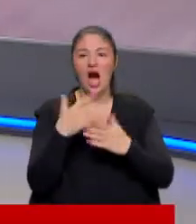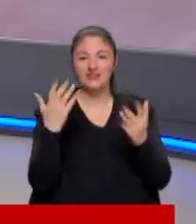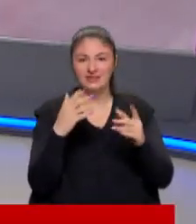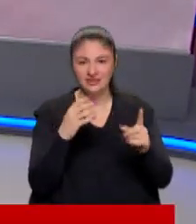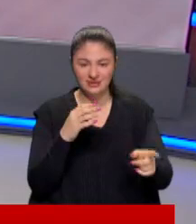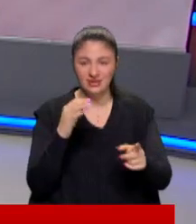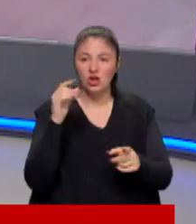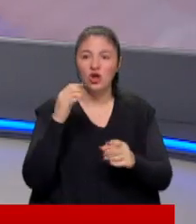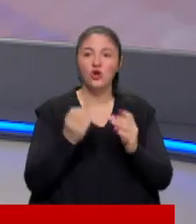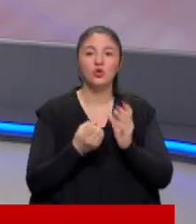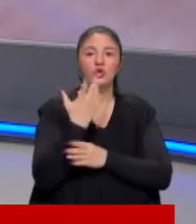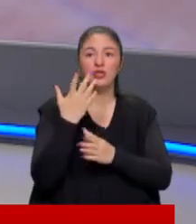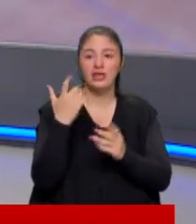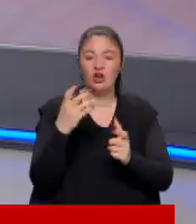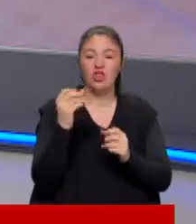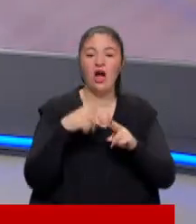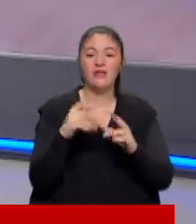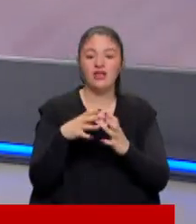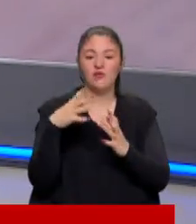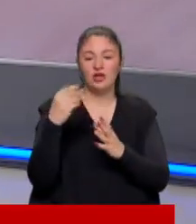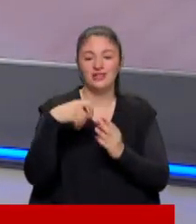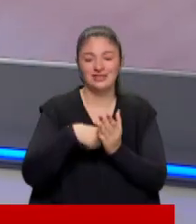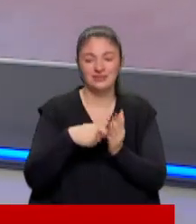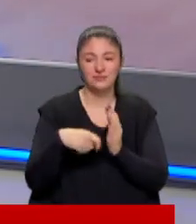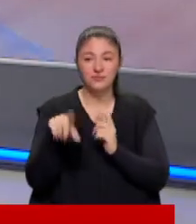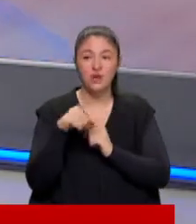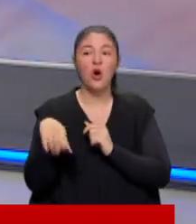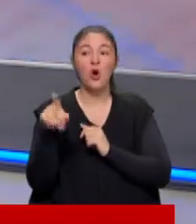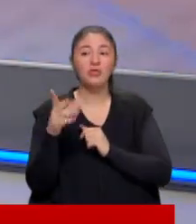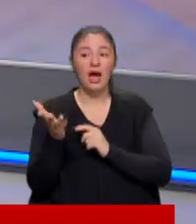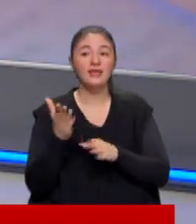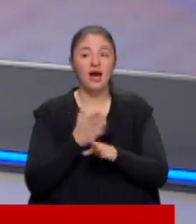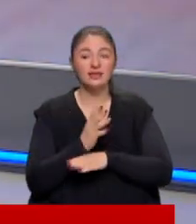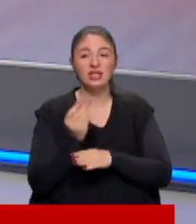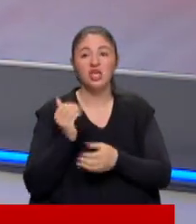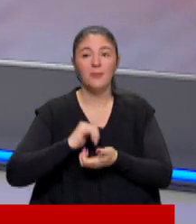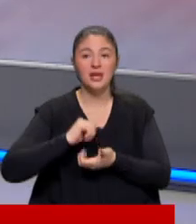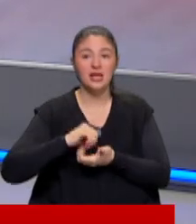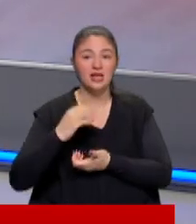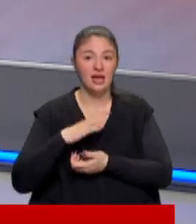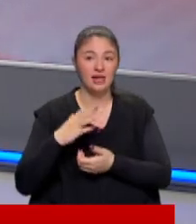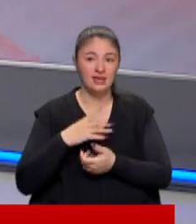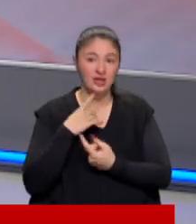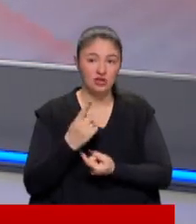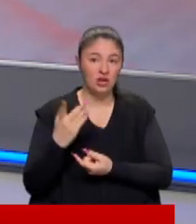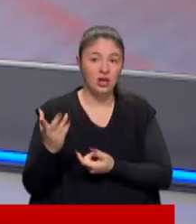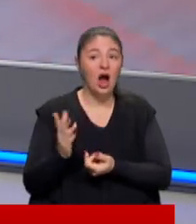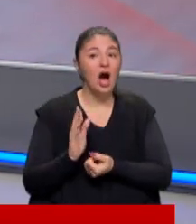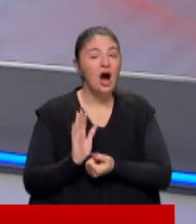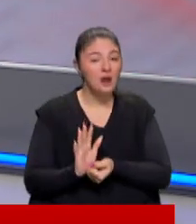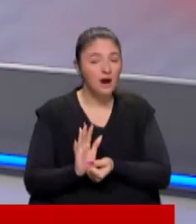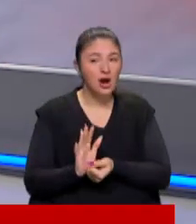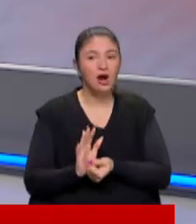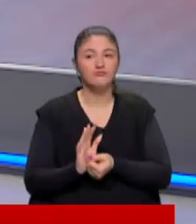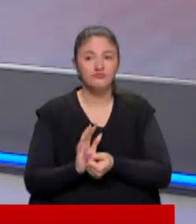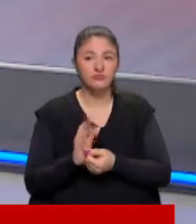yer alan, Meral Akşener'in A takımında olan isimler ve onlar da aslında işbirliğinden yana bir tavır koydular. Ama